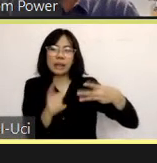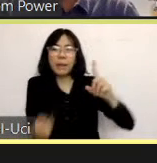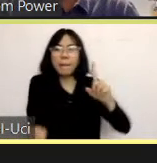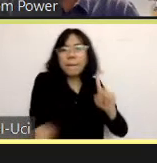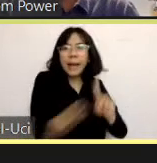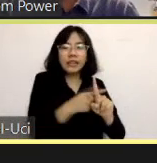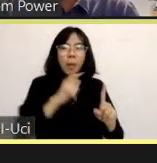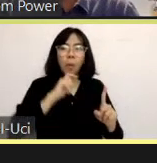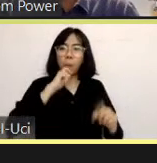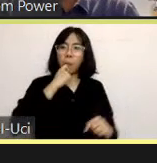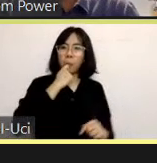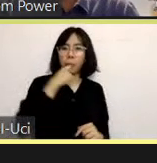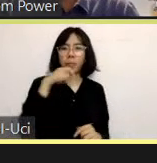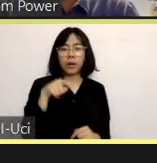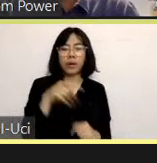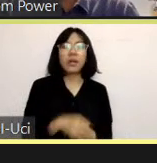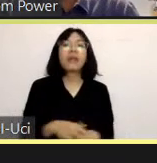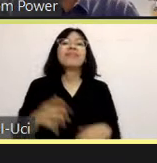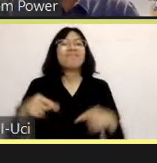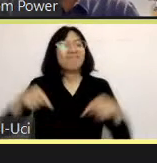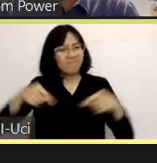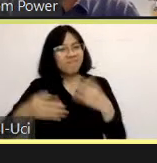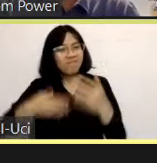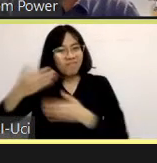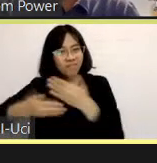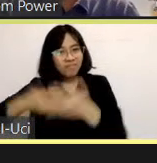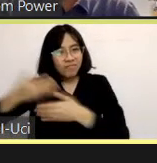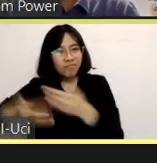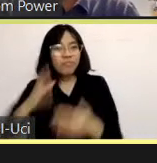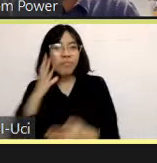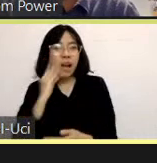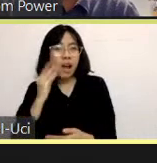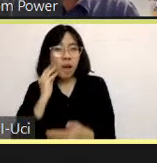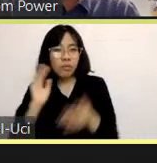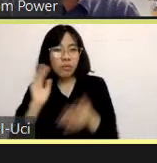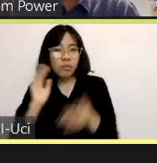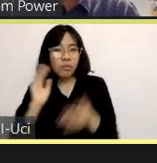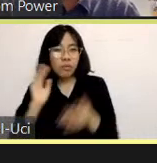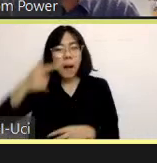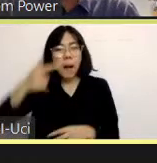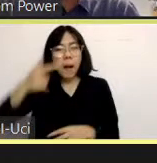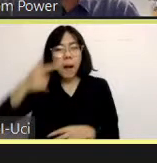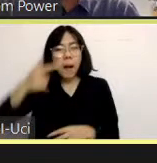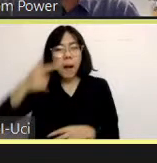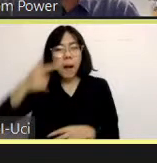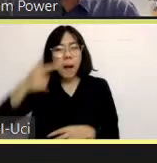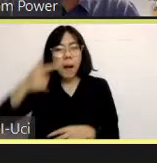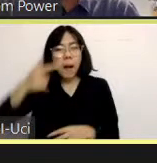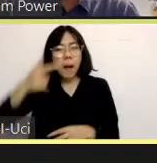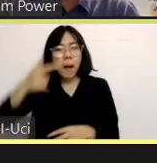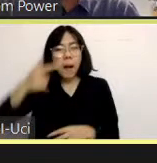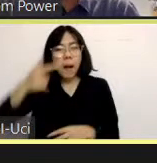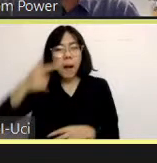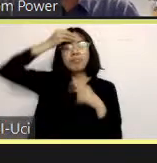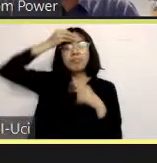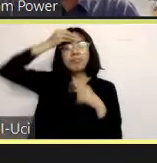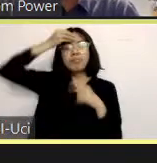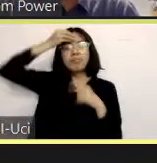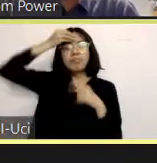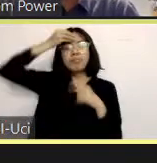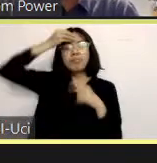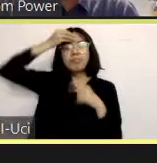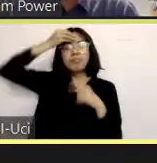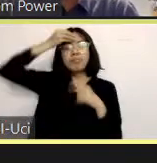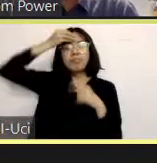pembelajaran yang bisa kita petik? Dan saya rasa ini bisa dijadikan sebagai modal buat kita untuk melangkah ke depan. Yang